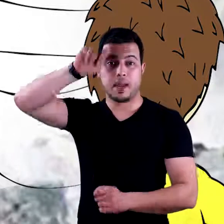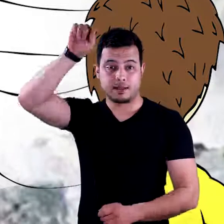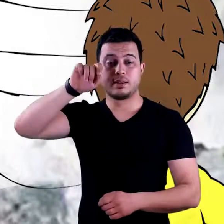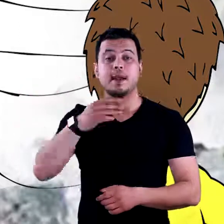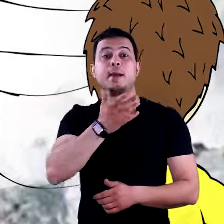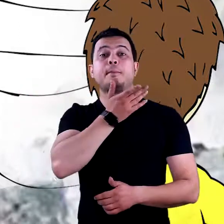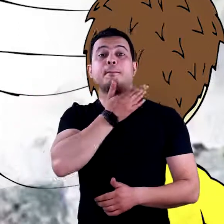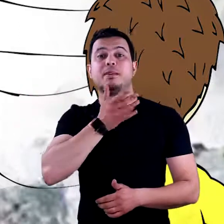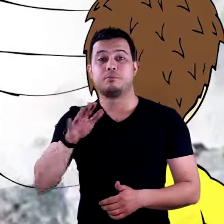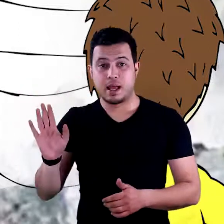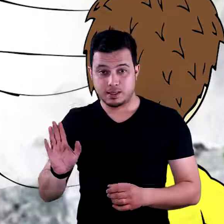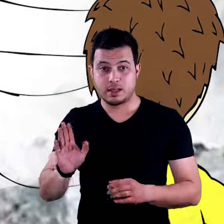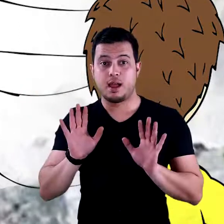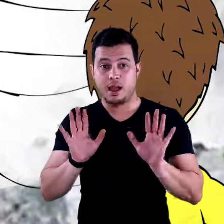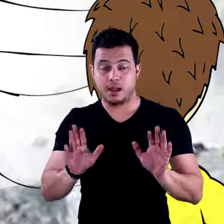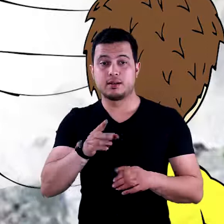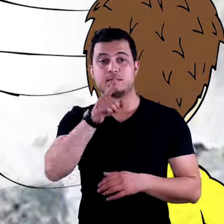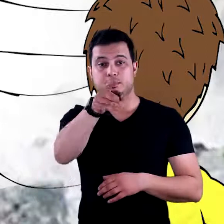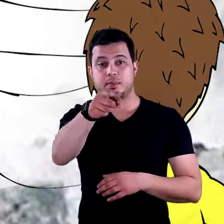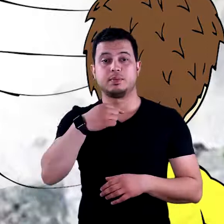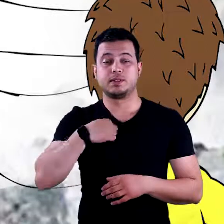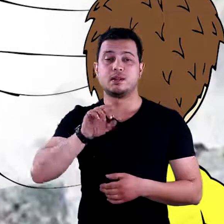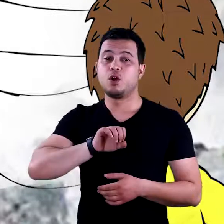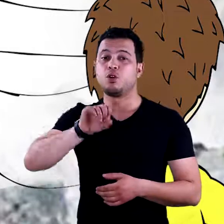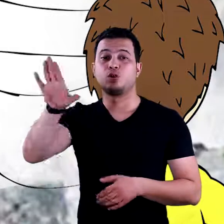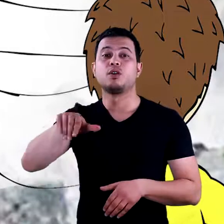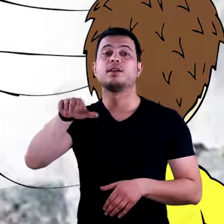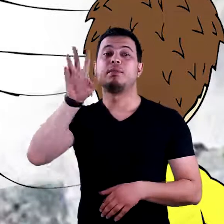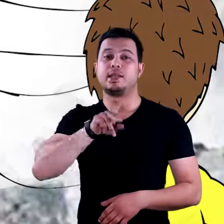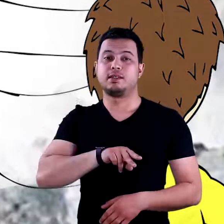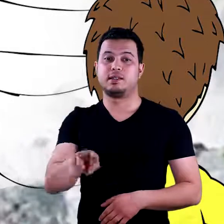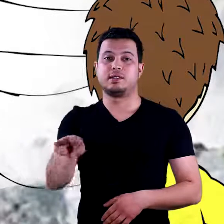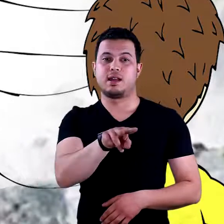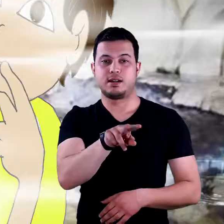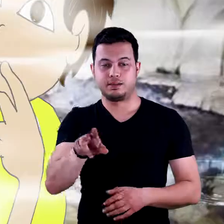Bilinmezse eğer, göndermemeli ikizleri.